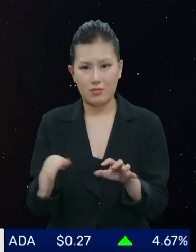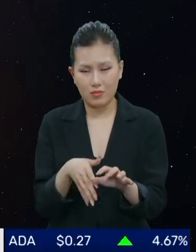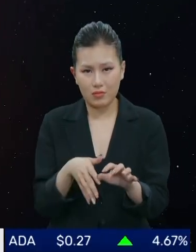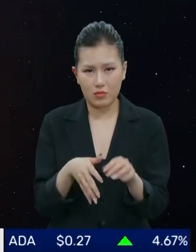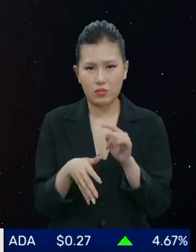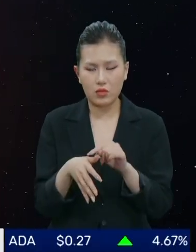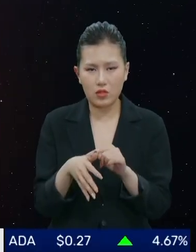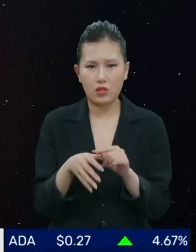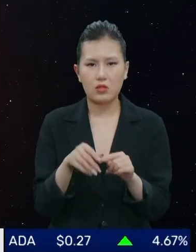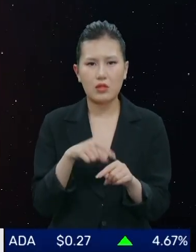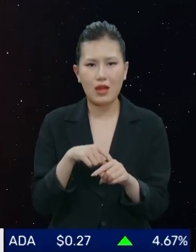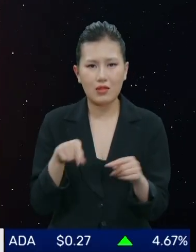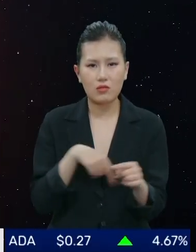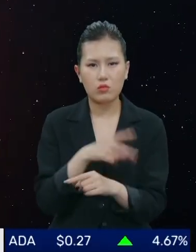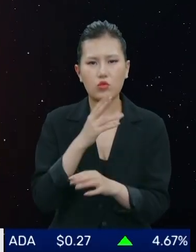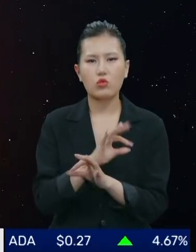гэдгийг дурдхан зүйтэй байха.